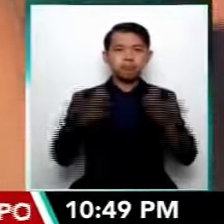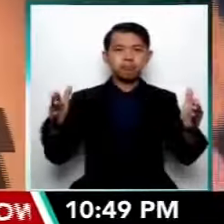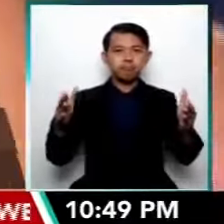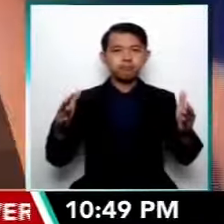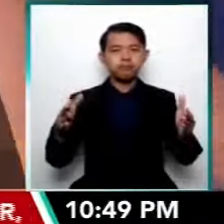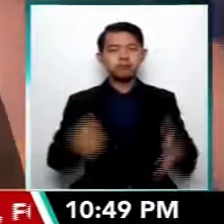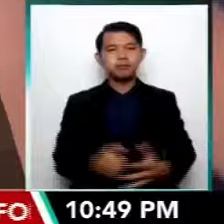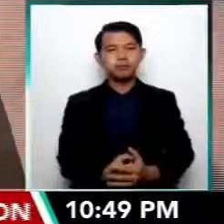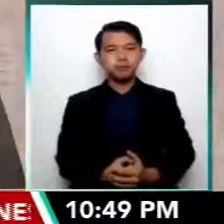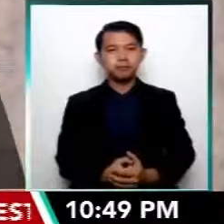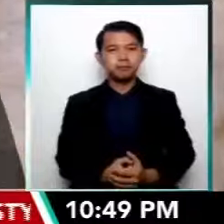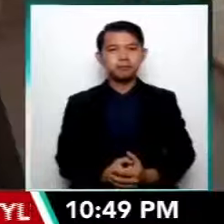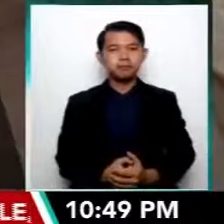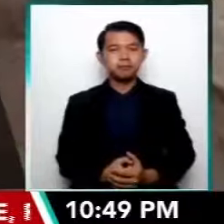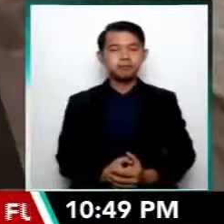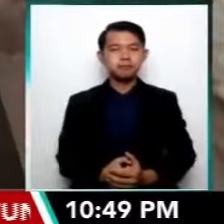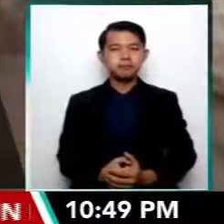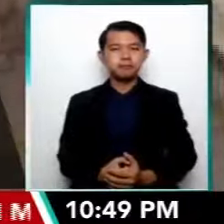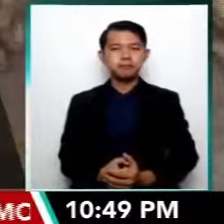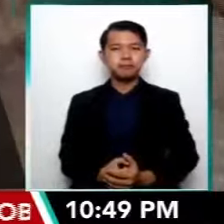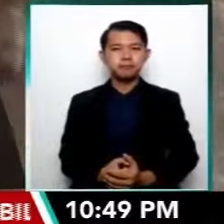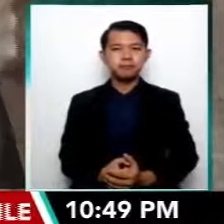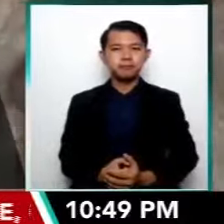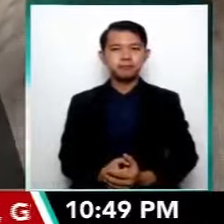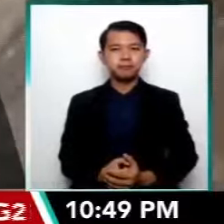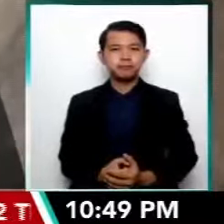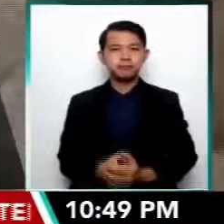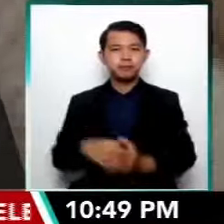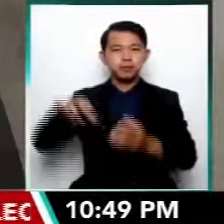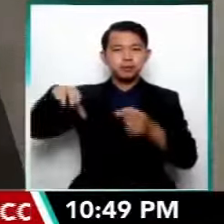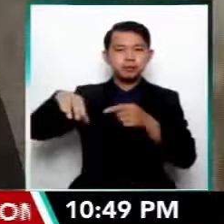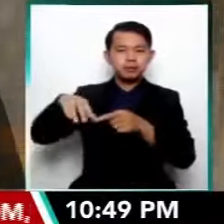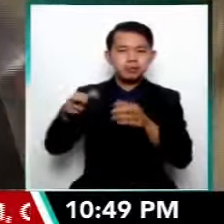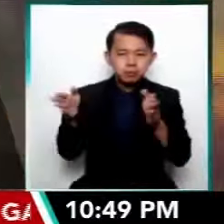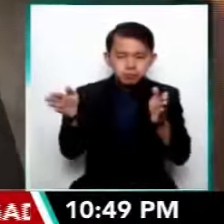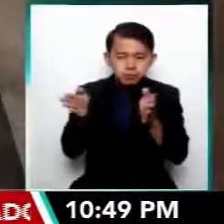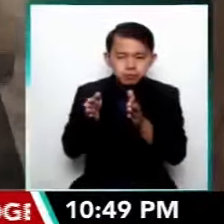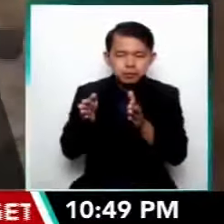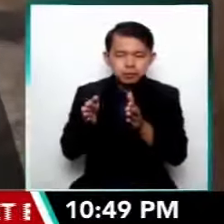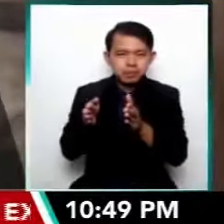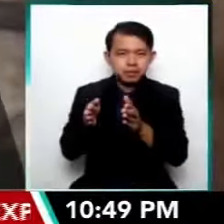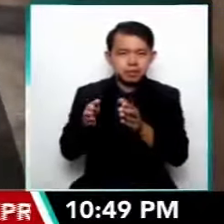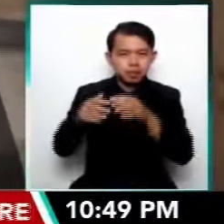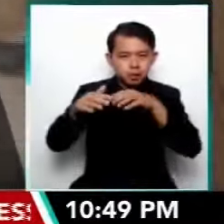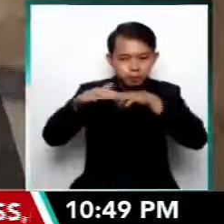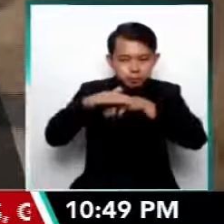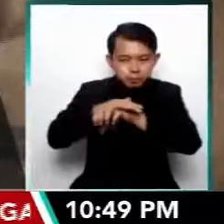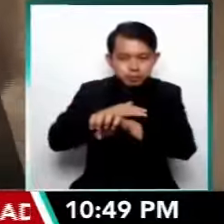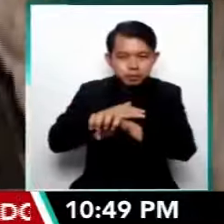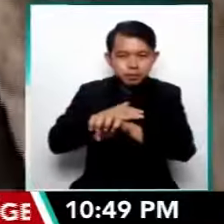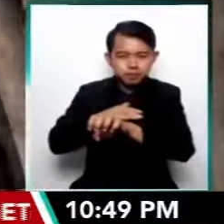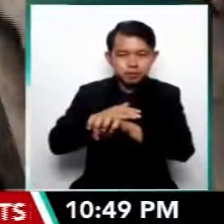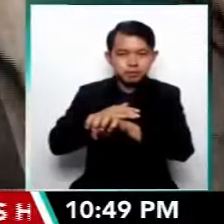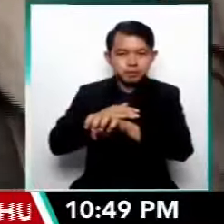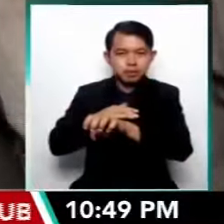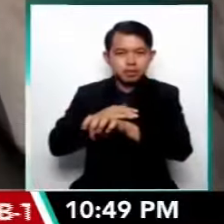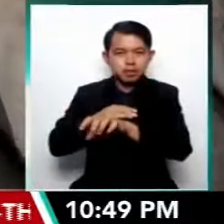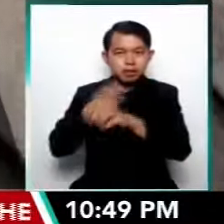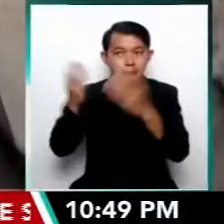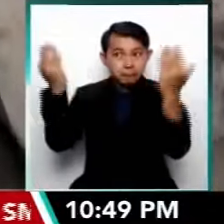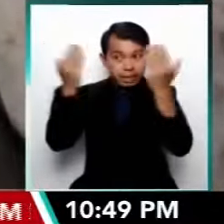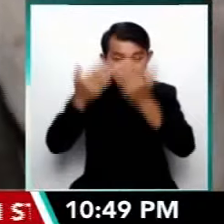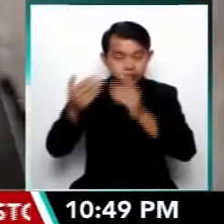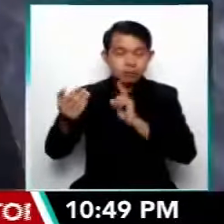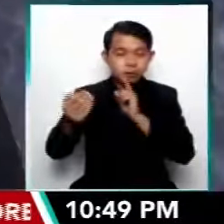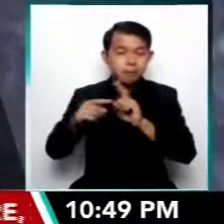pangkaraniwan ang makipot na bunganga ng kuweba lagusan patungo sa mundong salat sa sikat ng araw hitik naman